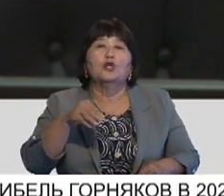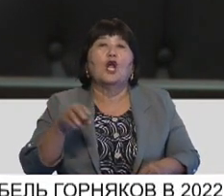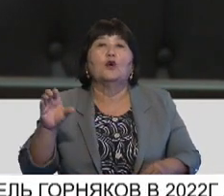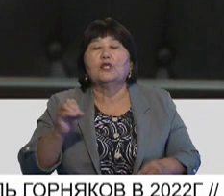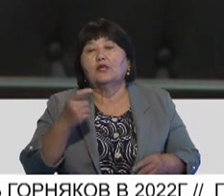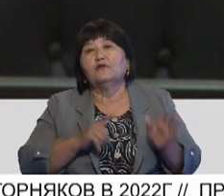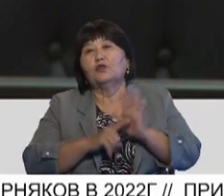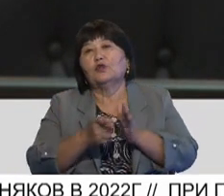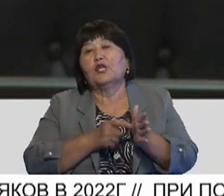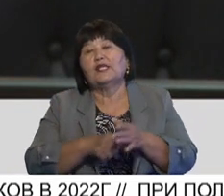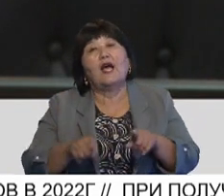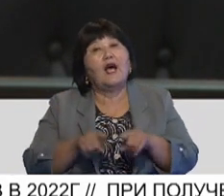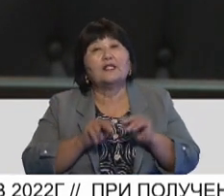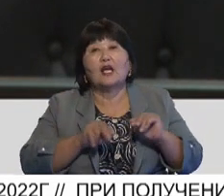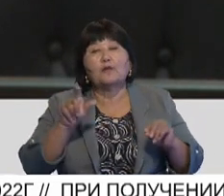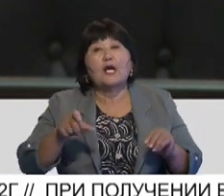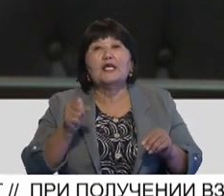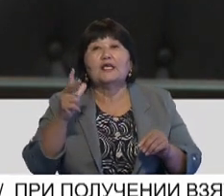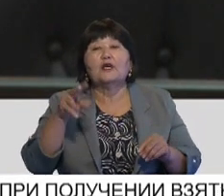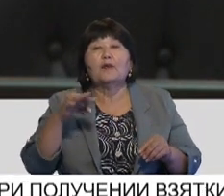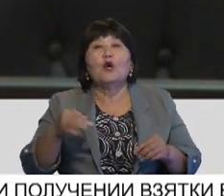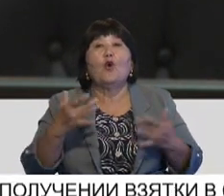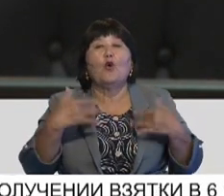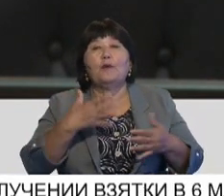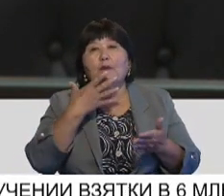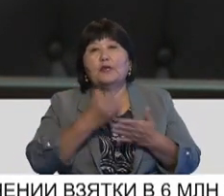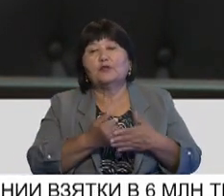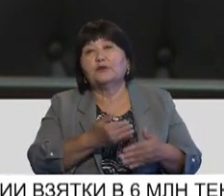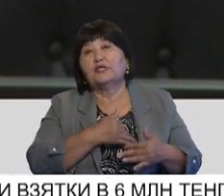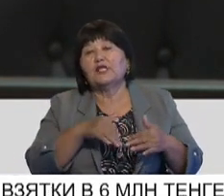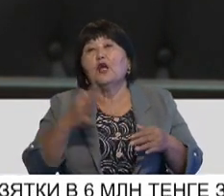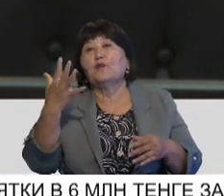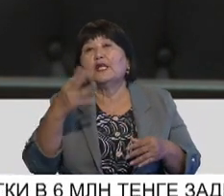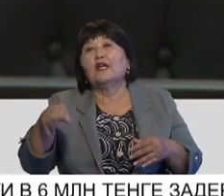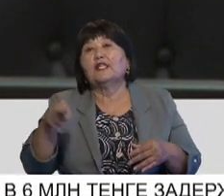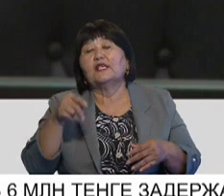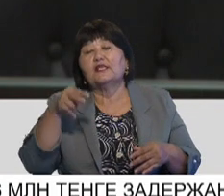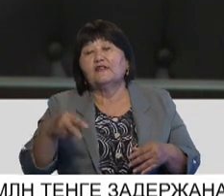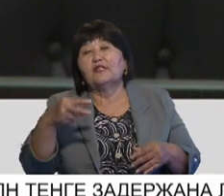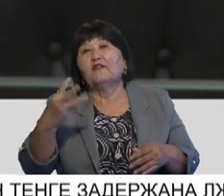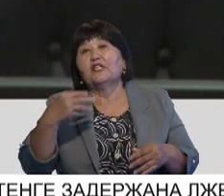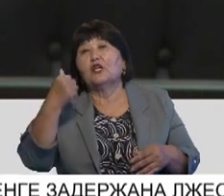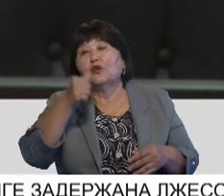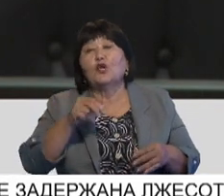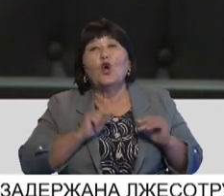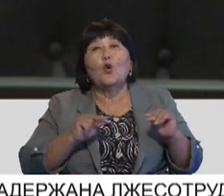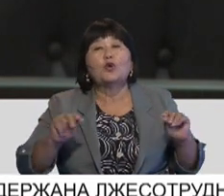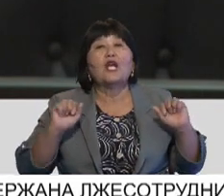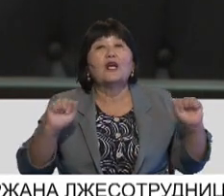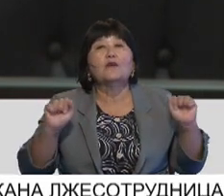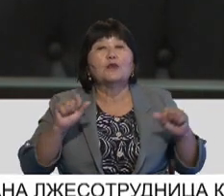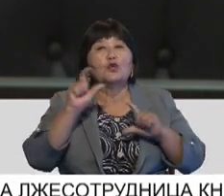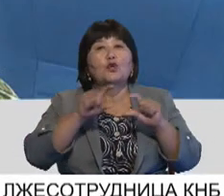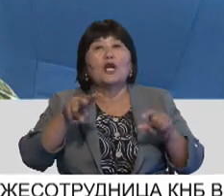Ведется расследование. Однако педагог 13 мая уволился по собственному желанию. 5 декабря 2023 года учитель